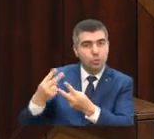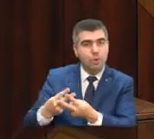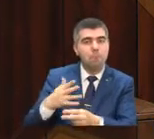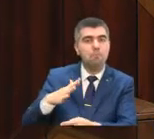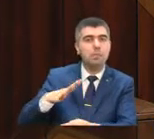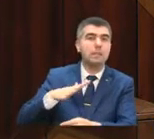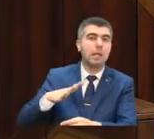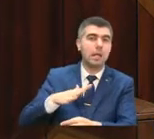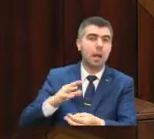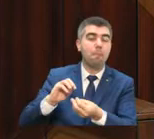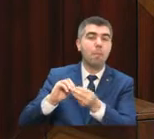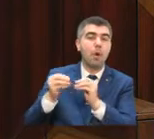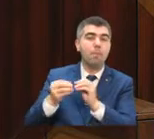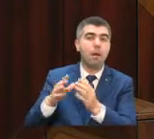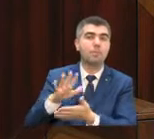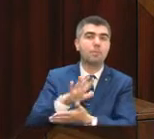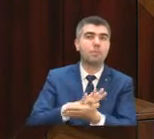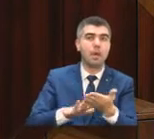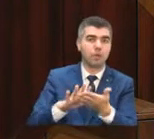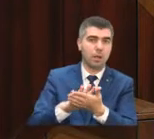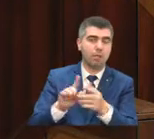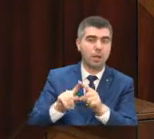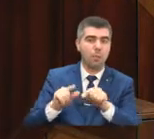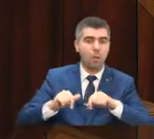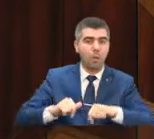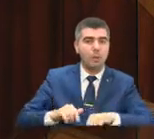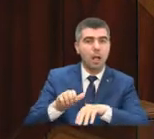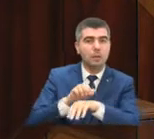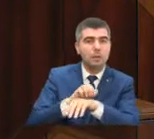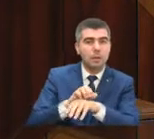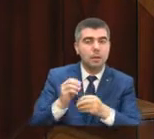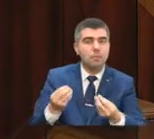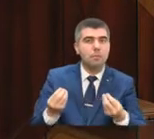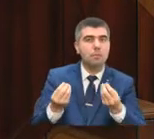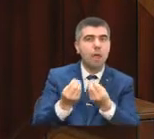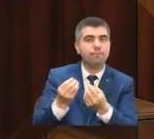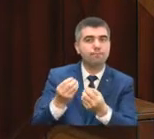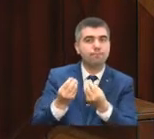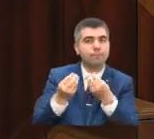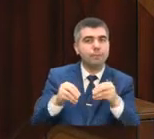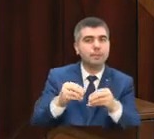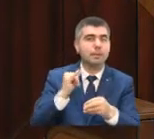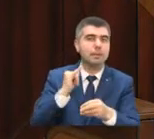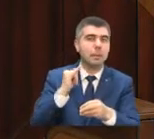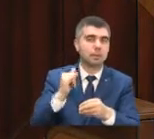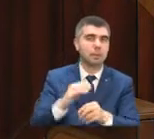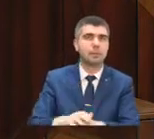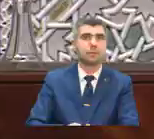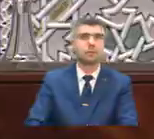وزارة الداخلية أفقدتم المصداقية في المؤسسات والناس دابا. شكرا سيد النائب.